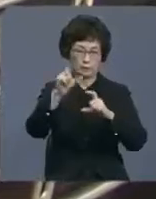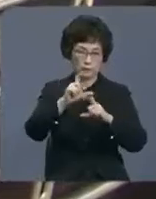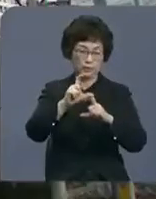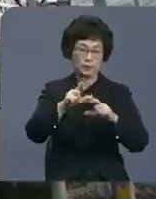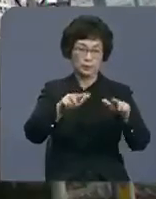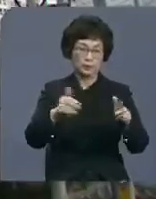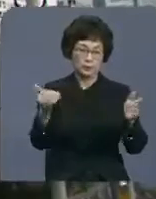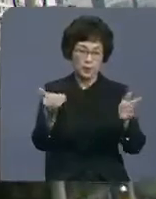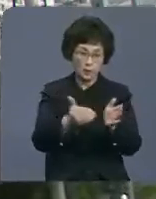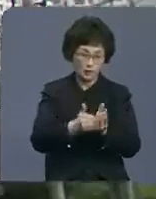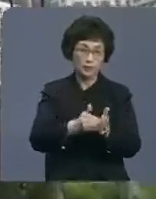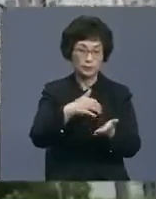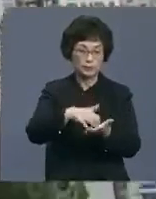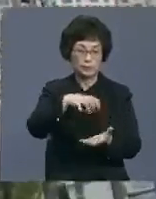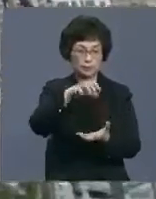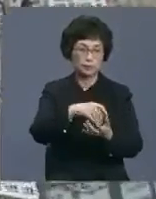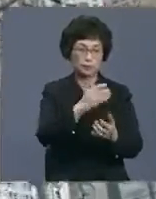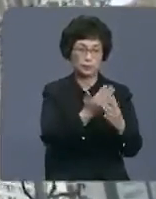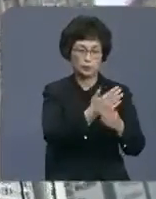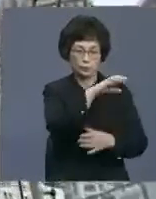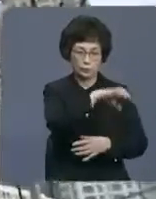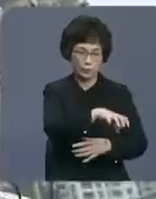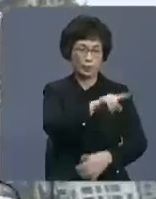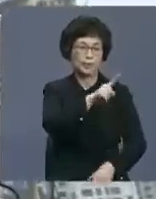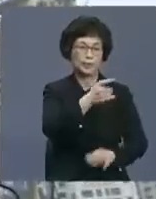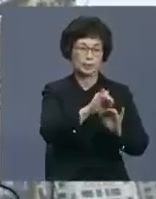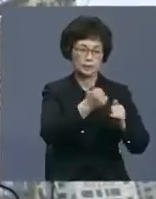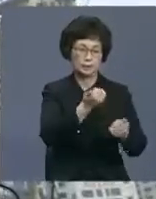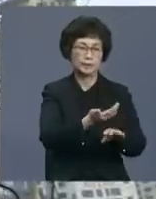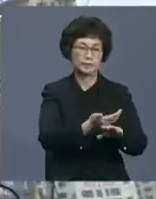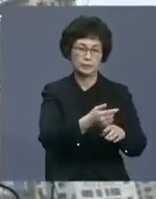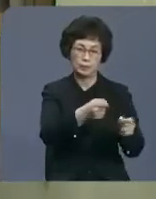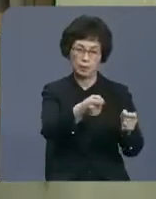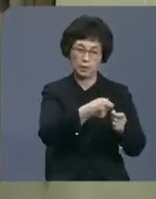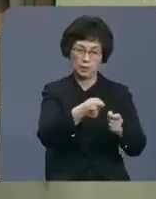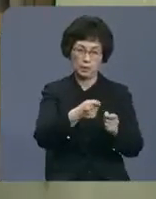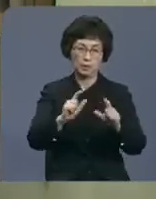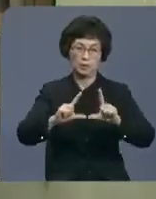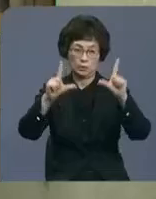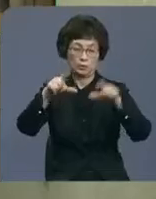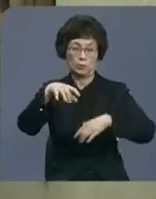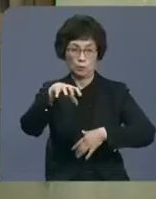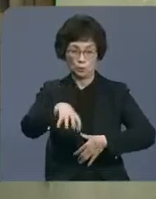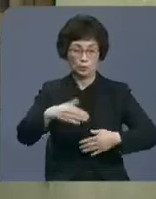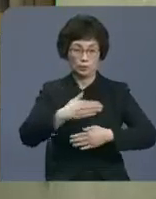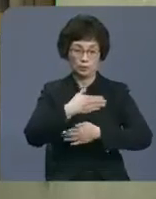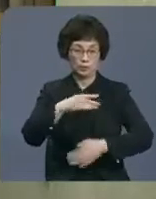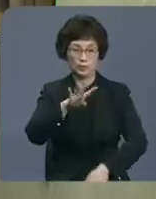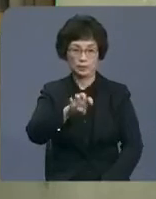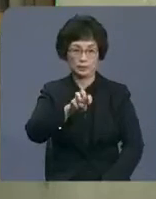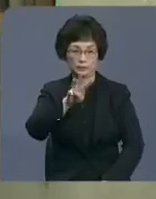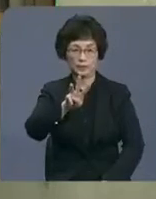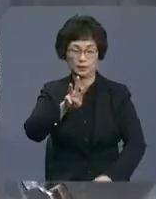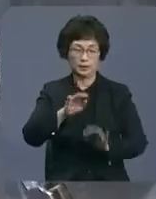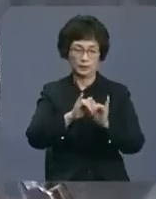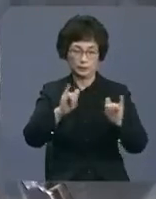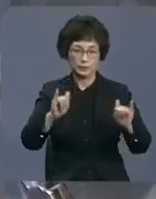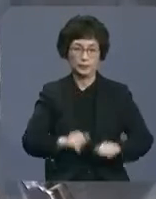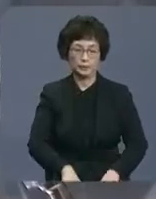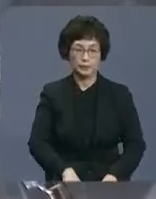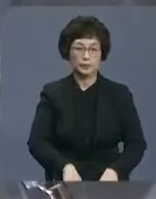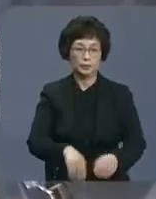이로써 지금까지 확진 자가 봉래 9 목욕탕은 100명 에 육박해 있고 동구 목욕탕은 43 명으로 집계됐습니다